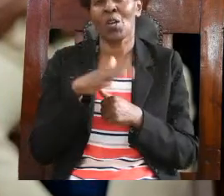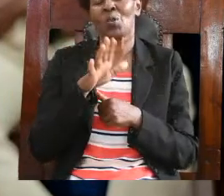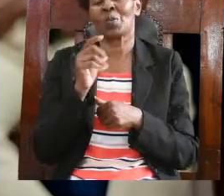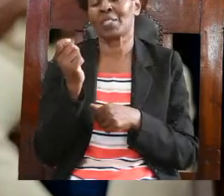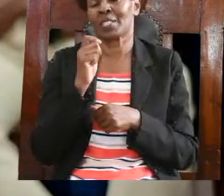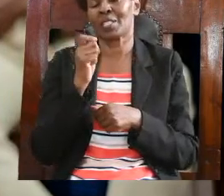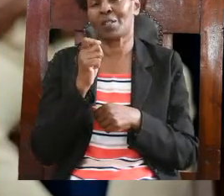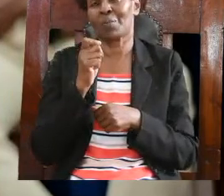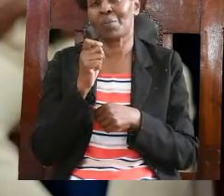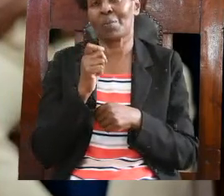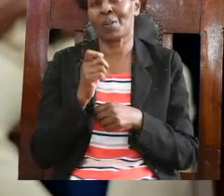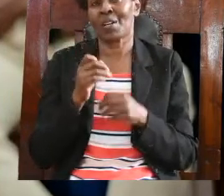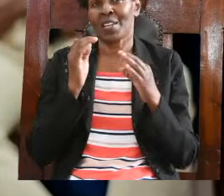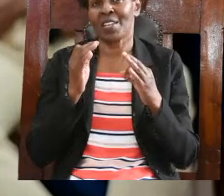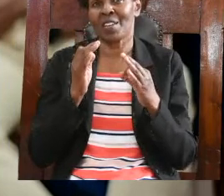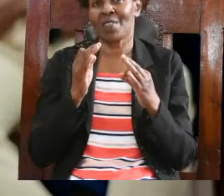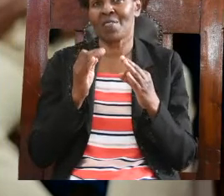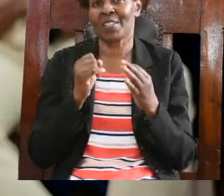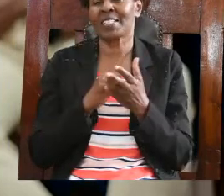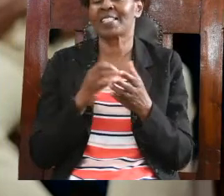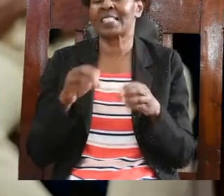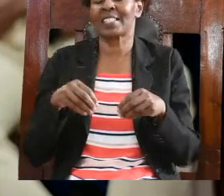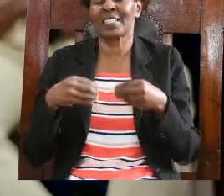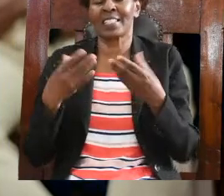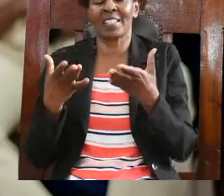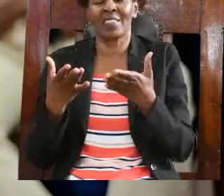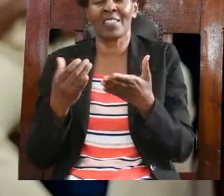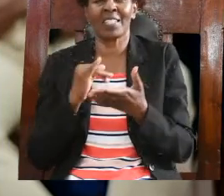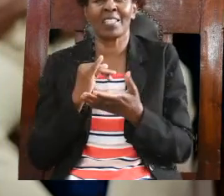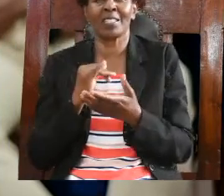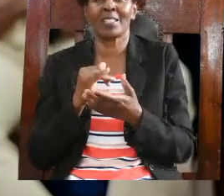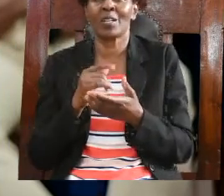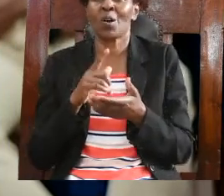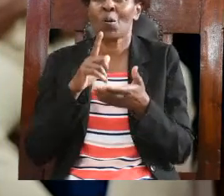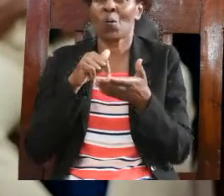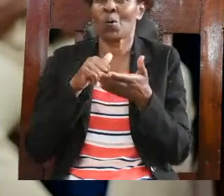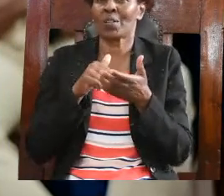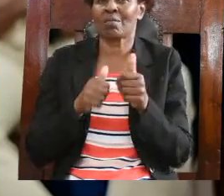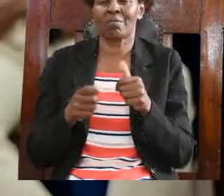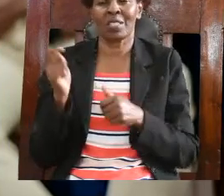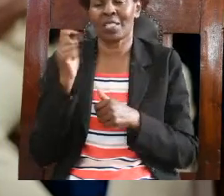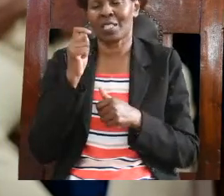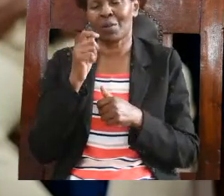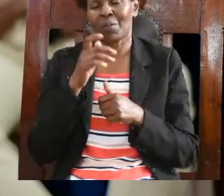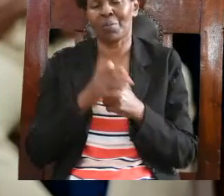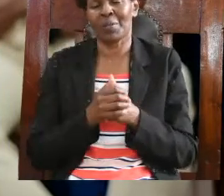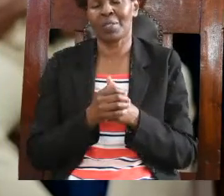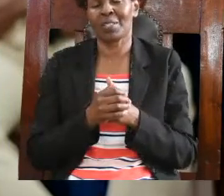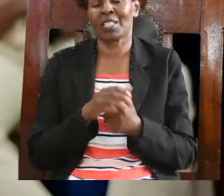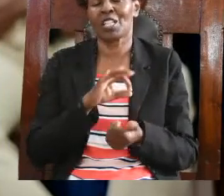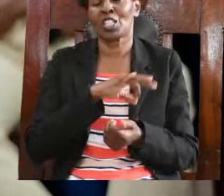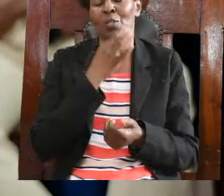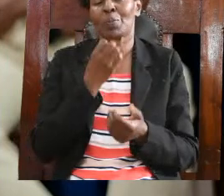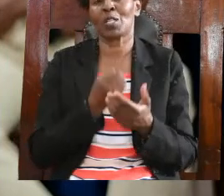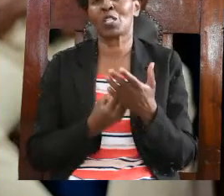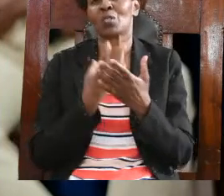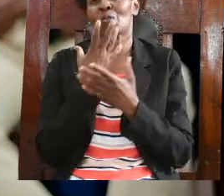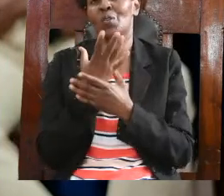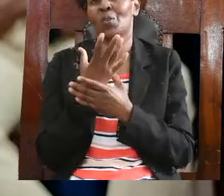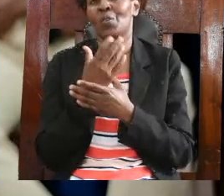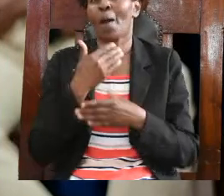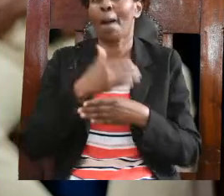wako ukiweza kunakiliwa, utakuwa ni ushuhuda wa aina gani? Maturity